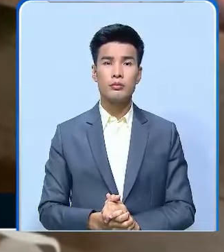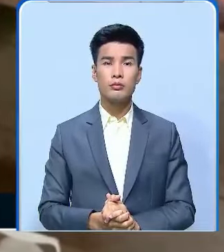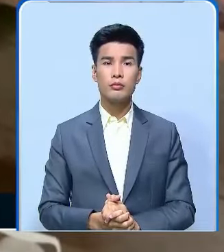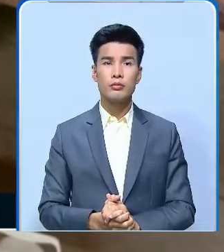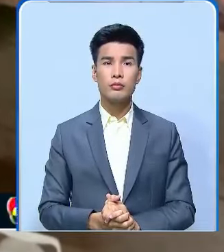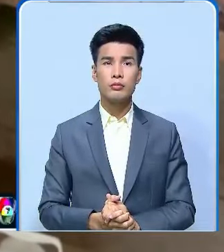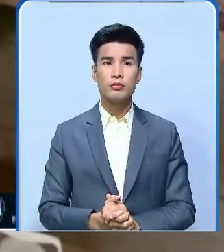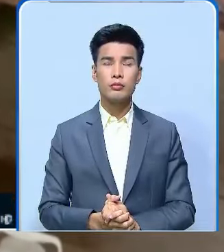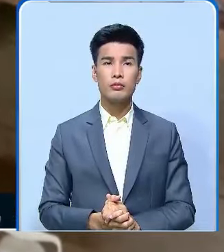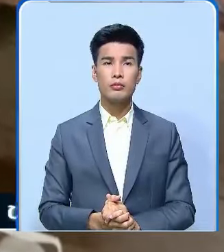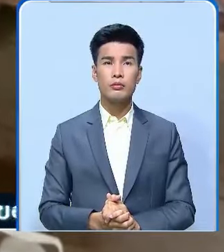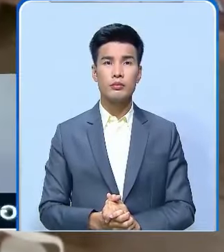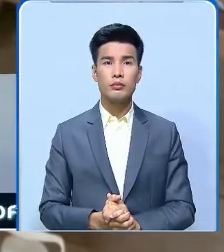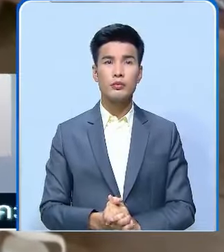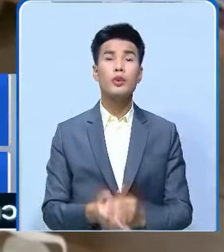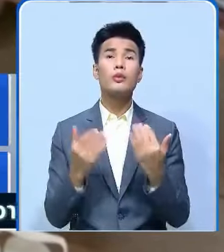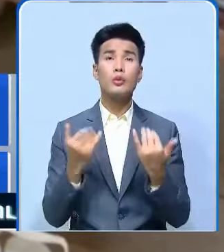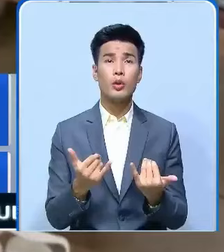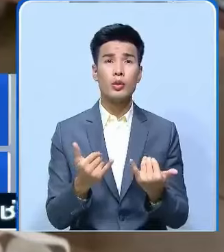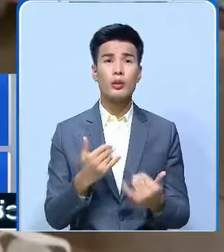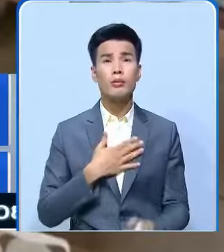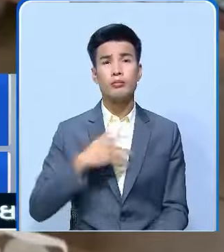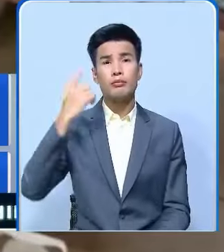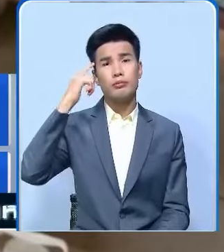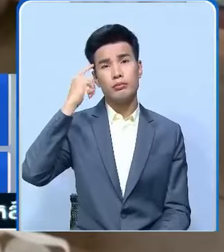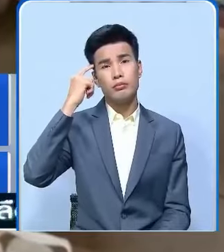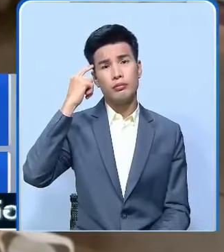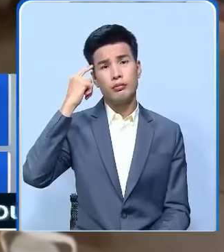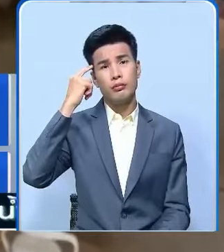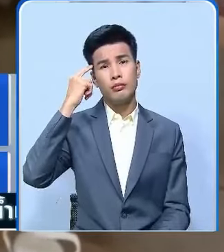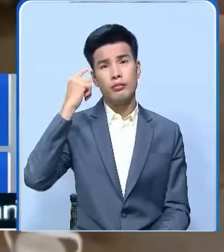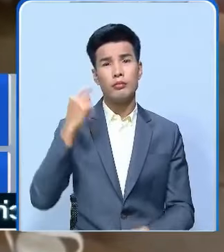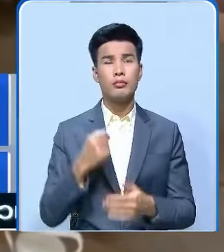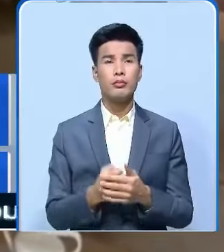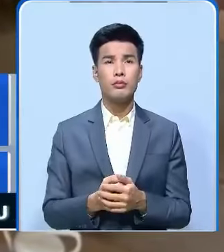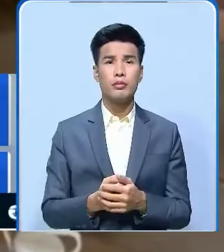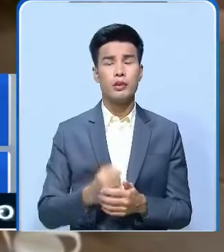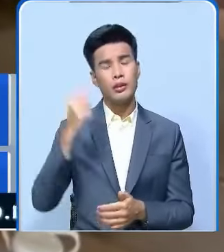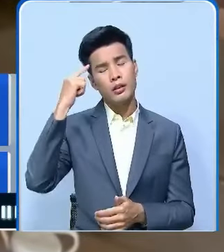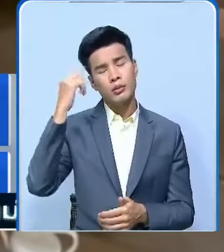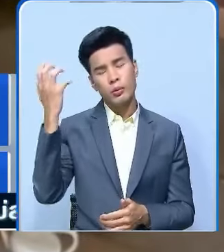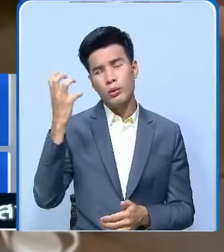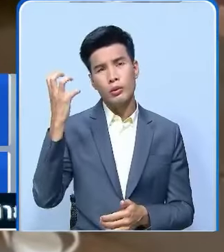ว่ายังไงตอนเนี้ย ตอนนี้ไม่รู ้กินน้องอีกเหรอ คิดไม่ออกละ